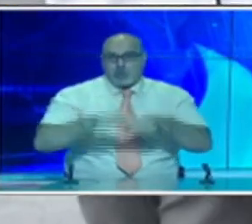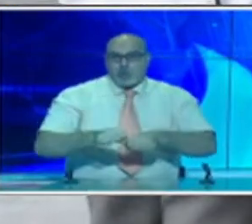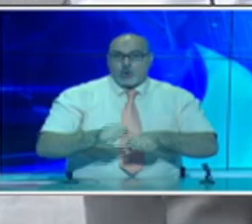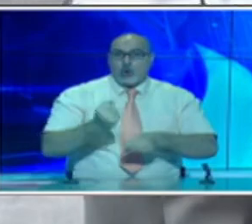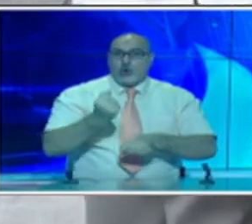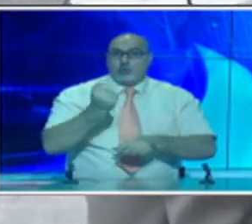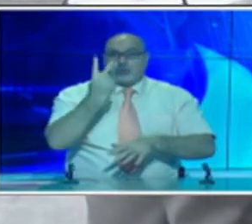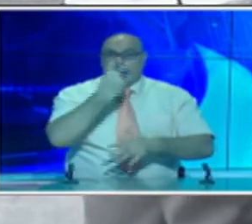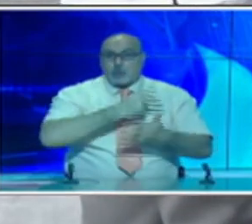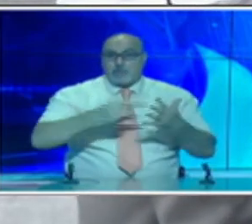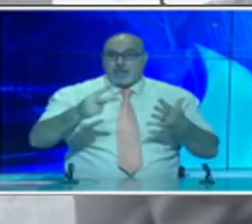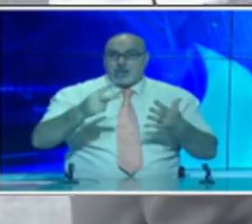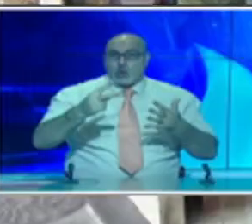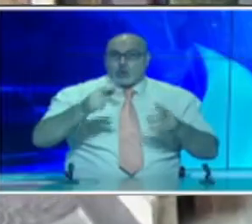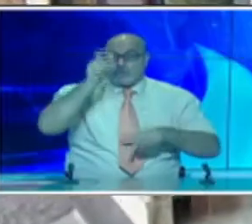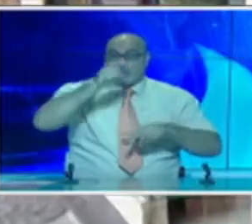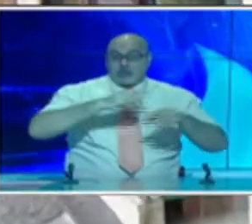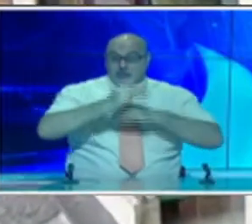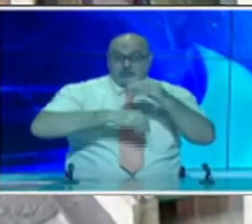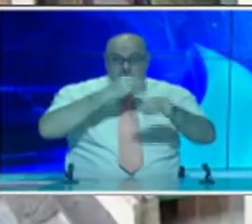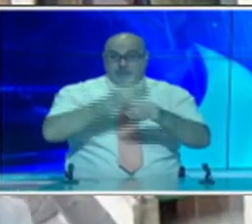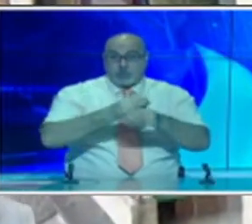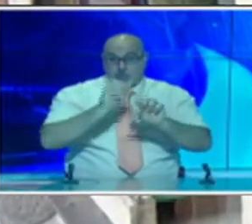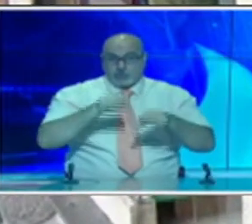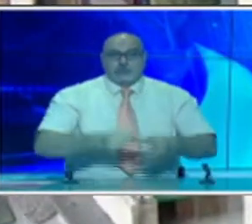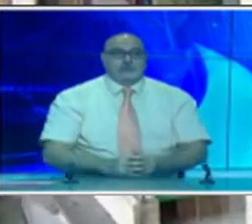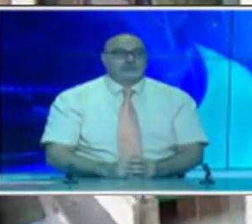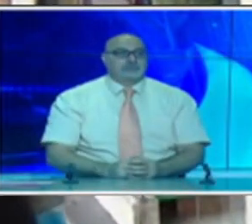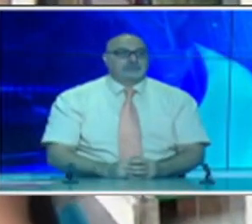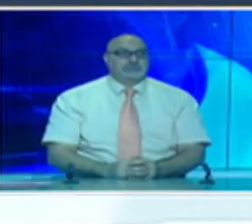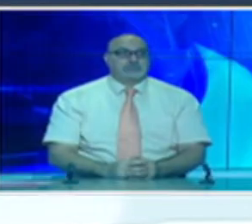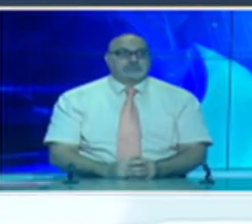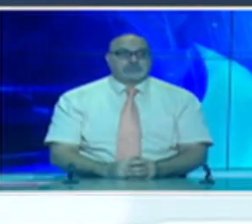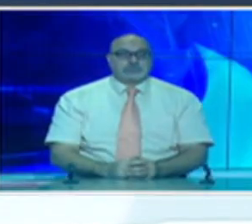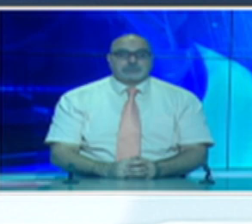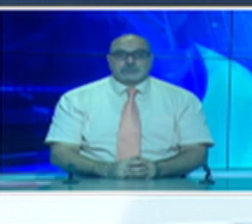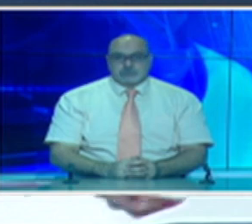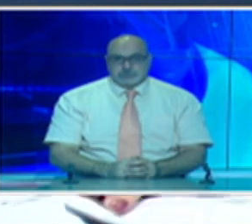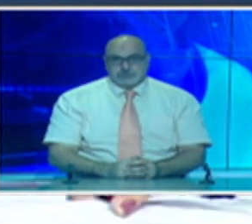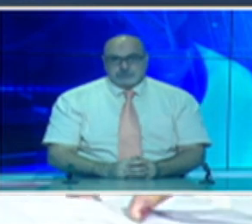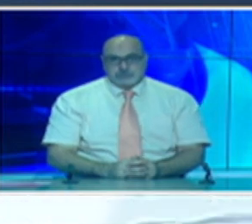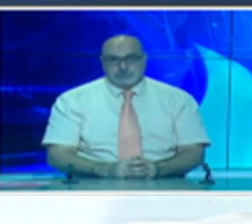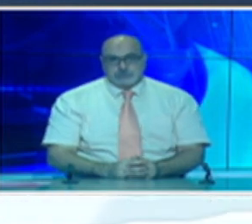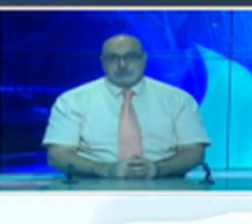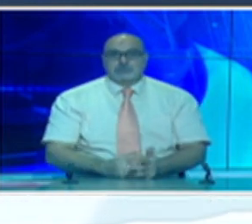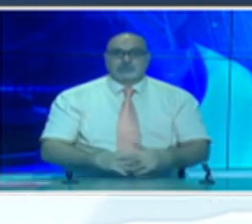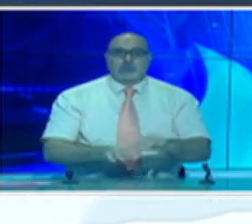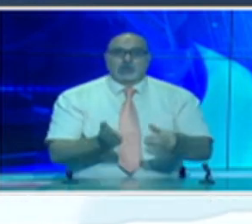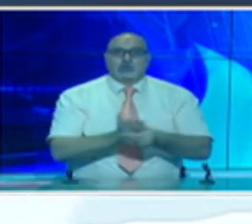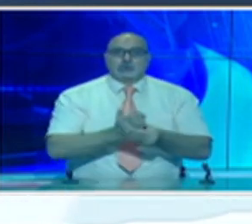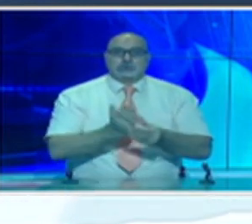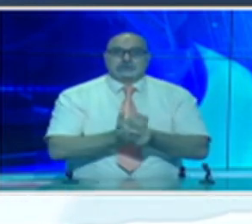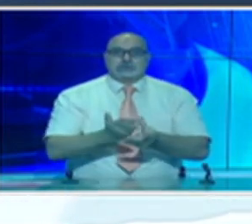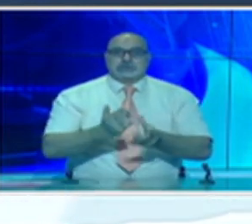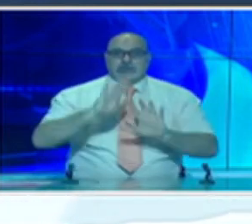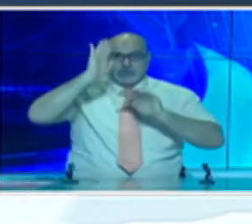وفاة نحو 2 مليون شخص عبر العالم. في ملف